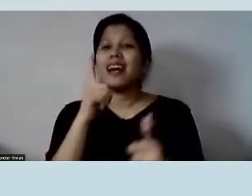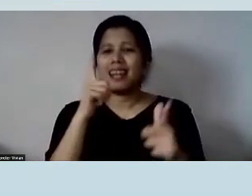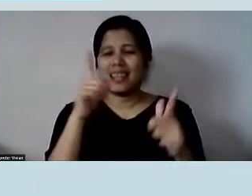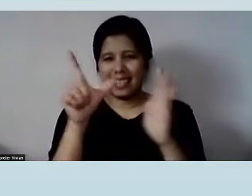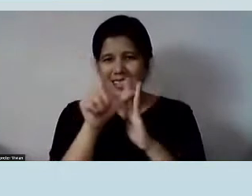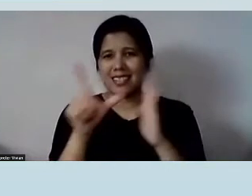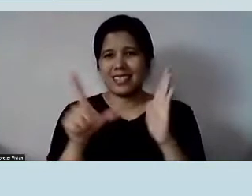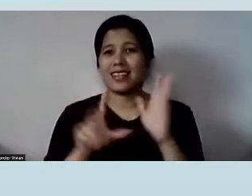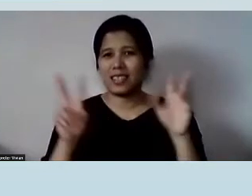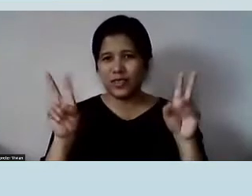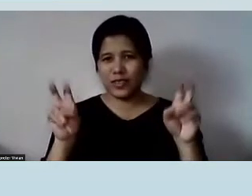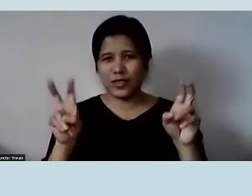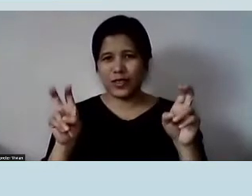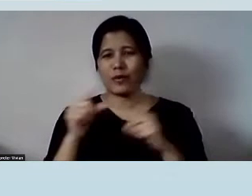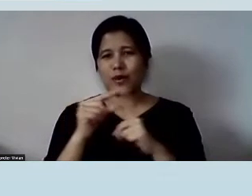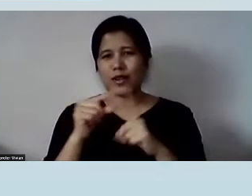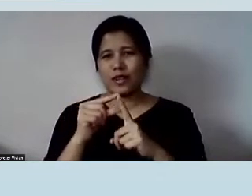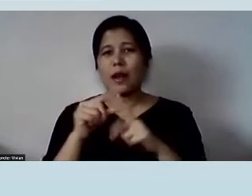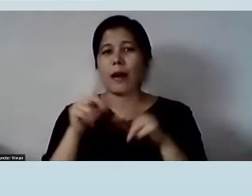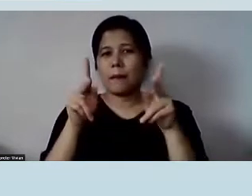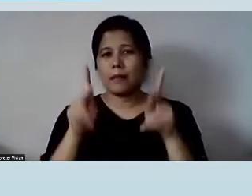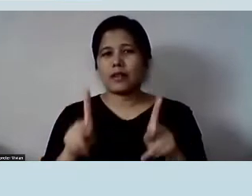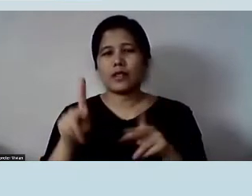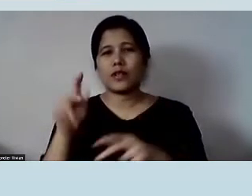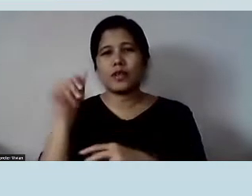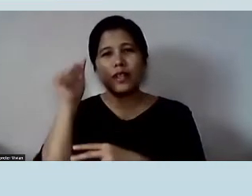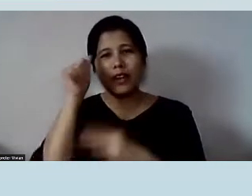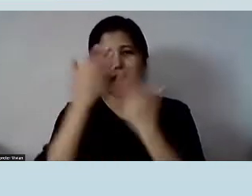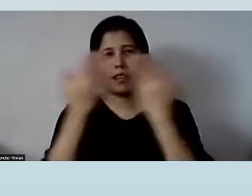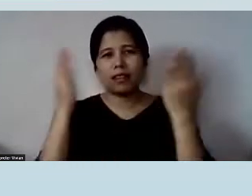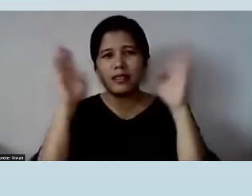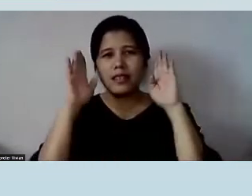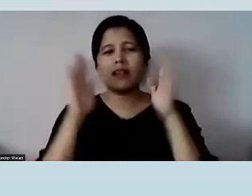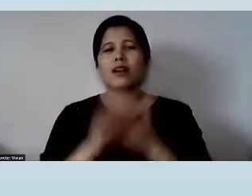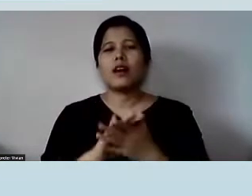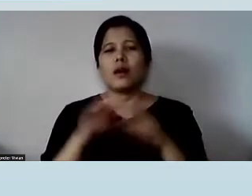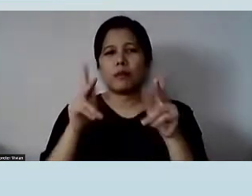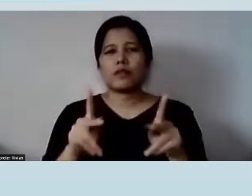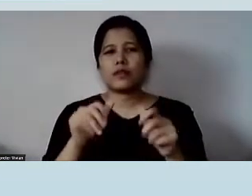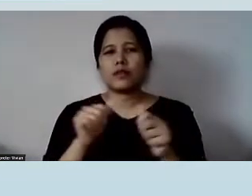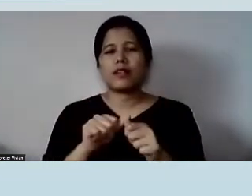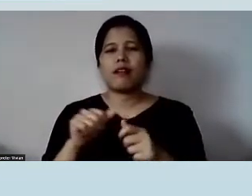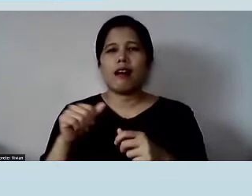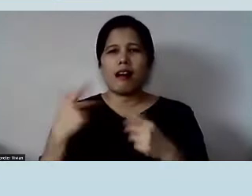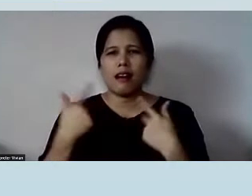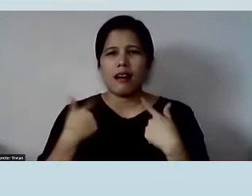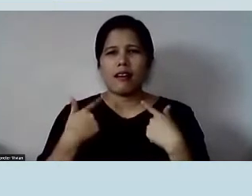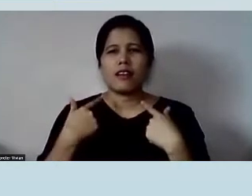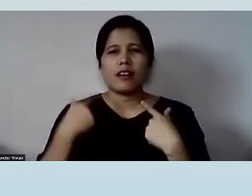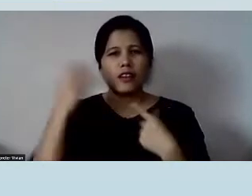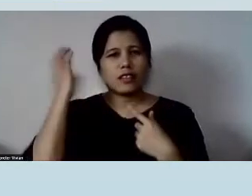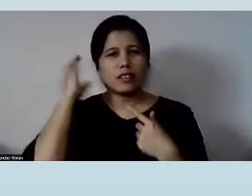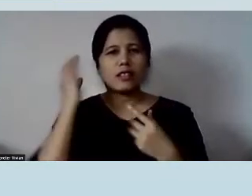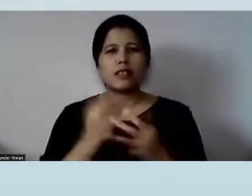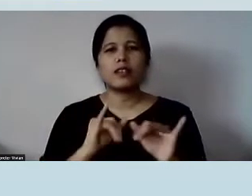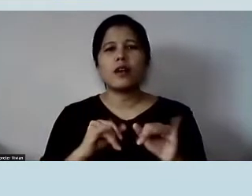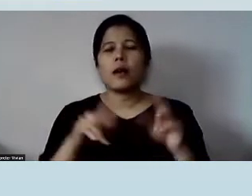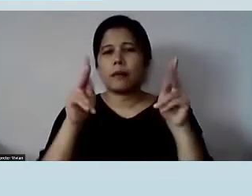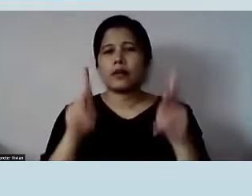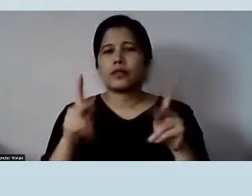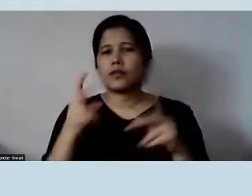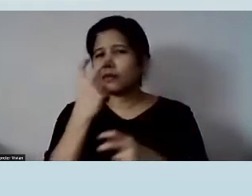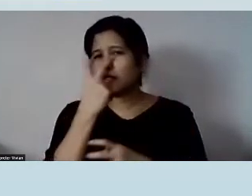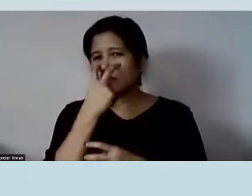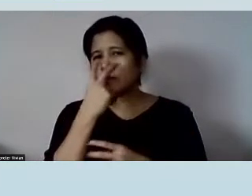Person with autism, person with congenital impairment, person with visual, persons with